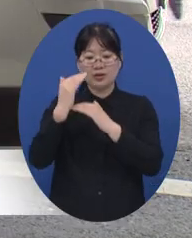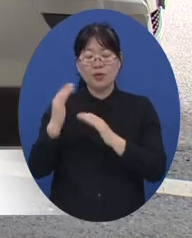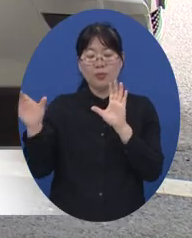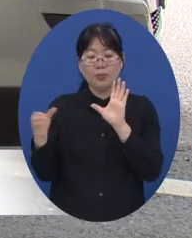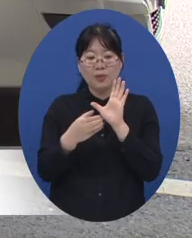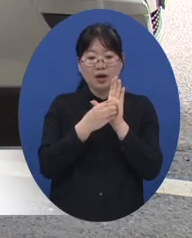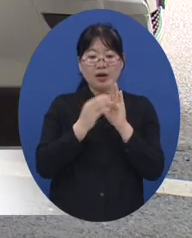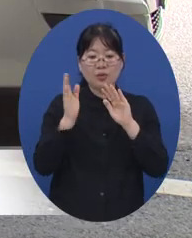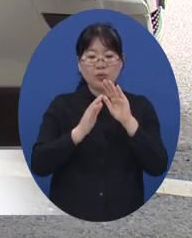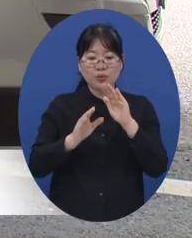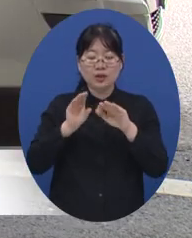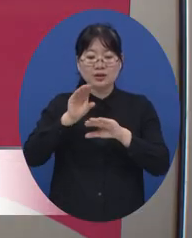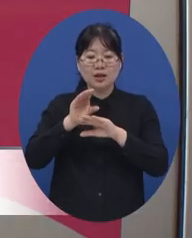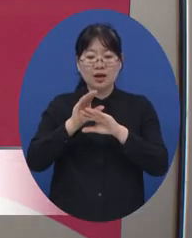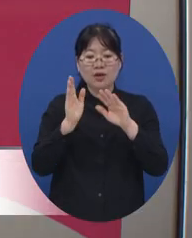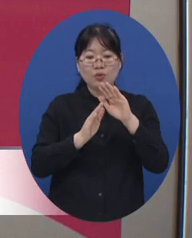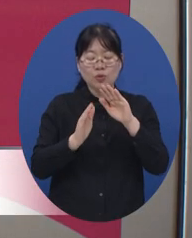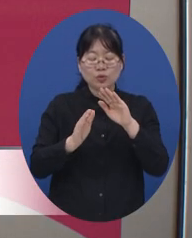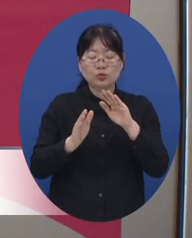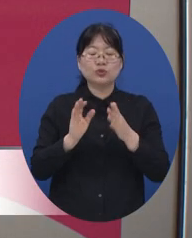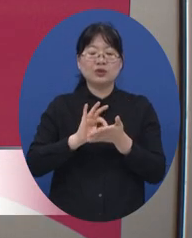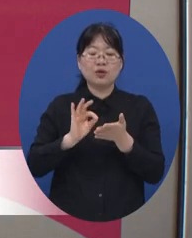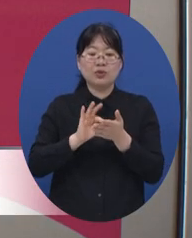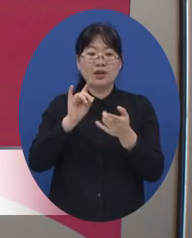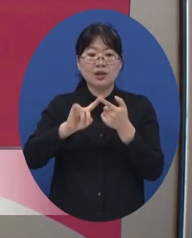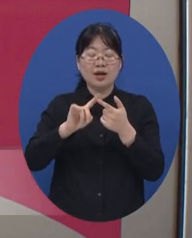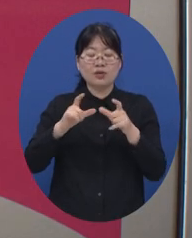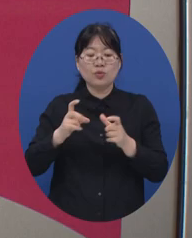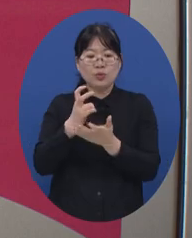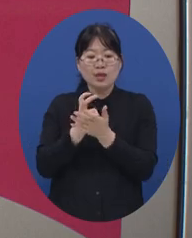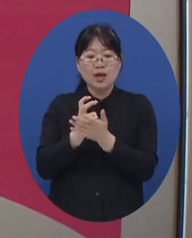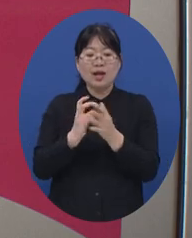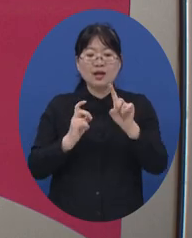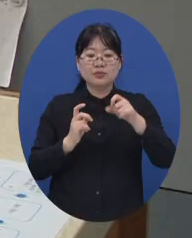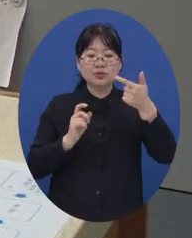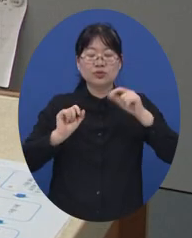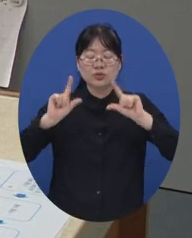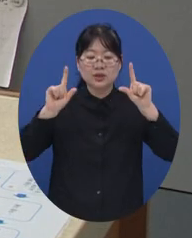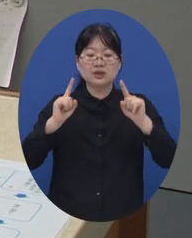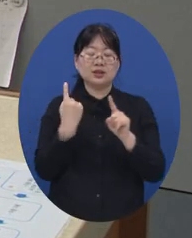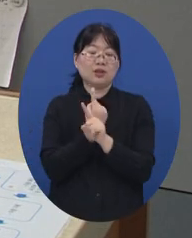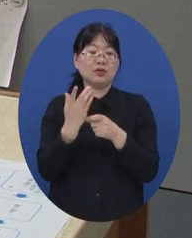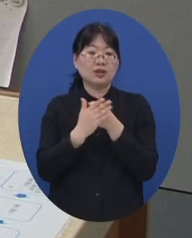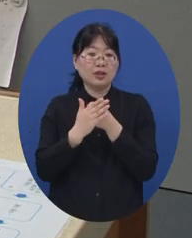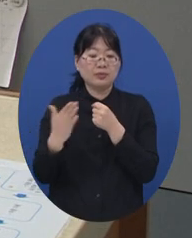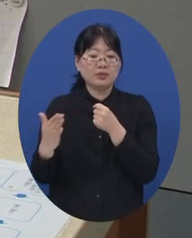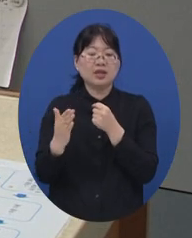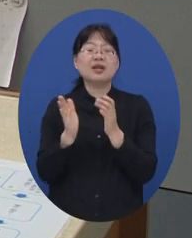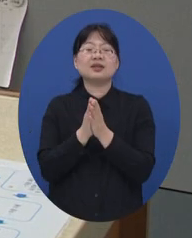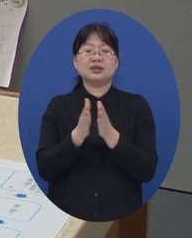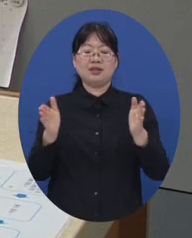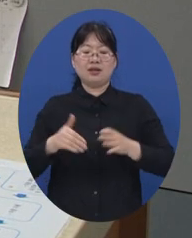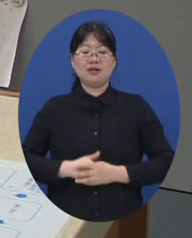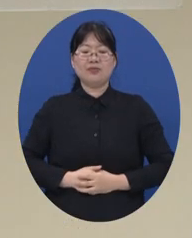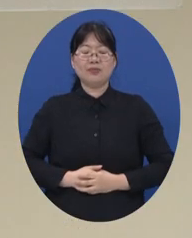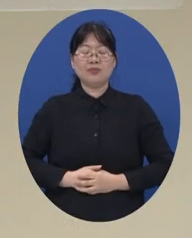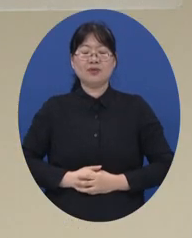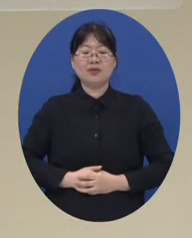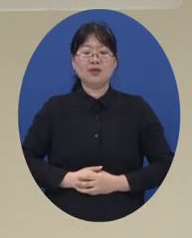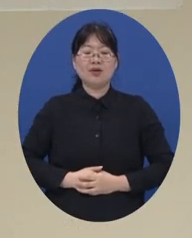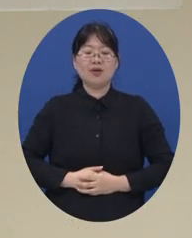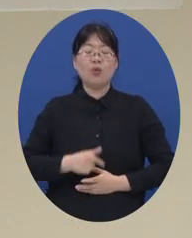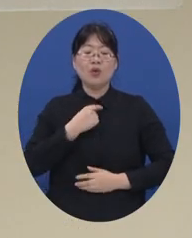경기도 군용 차량에 공유 이용해 가는 조례 가 지난 16일 개정됨에 따라 시행에 들어갔다고 밝혔습니다 이용을 원하는